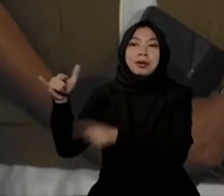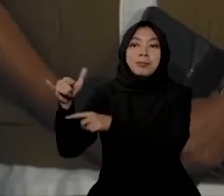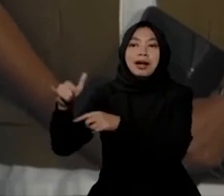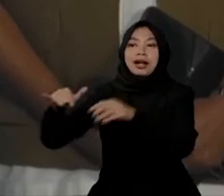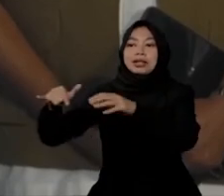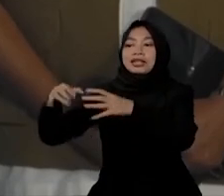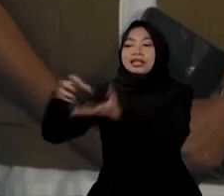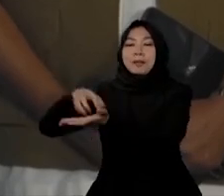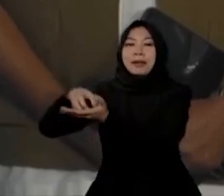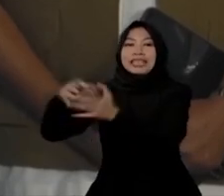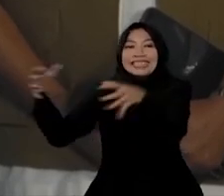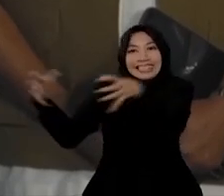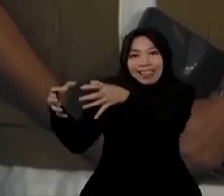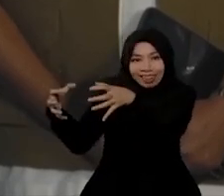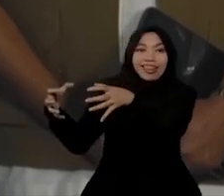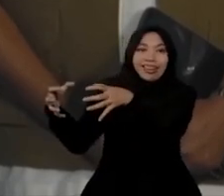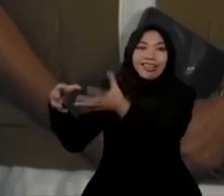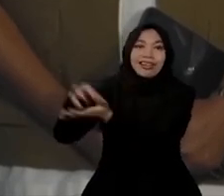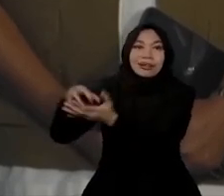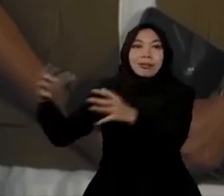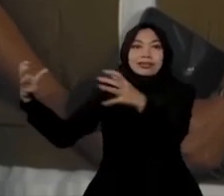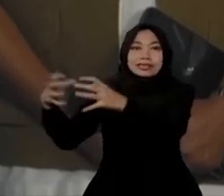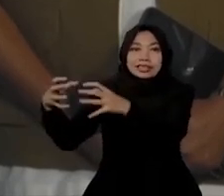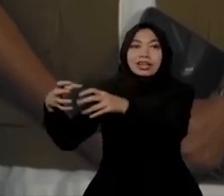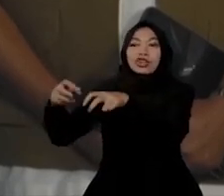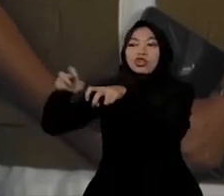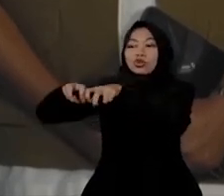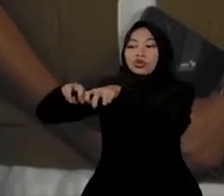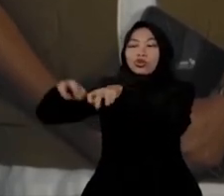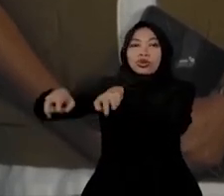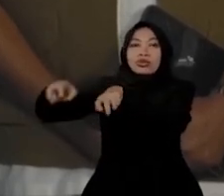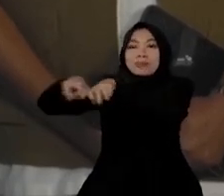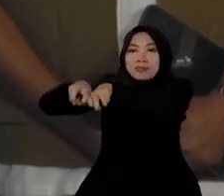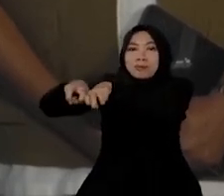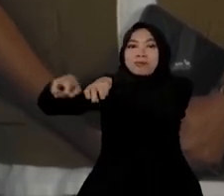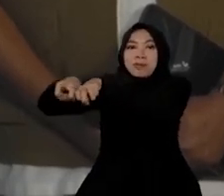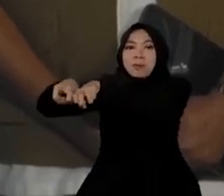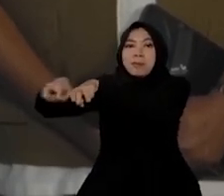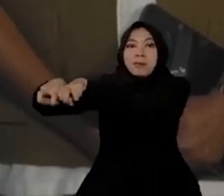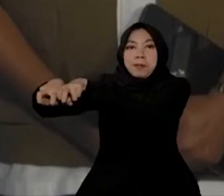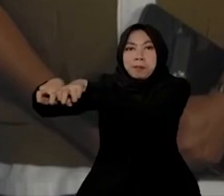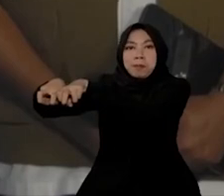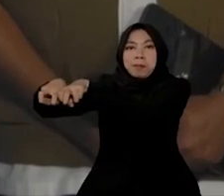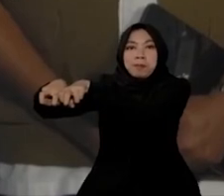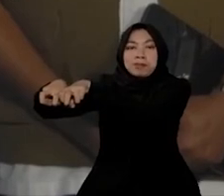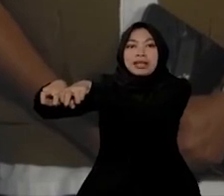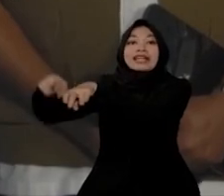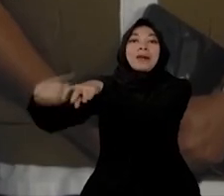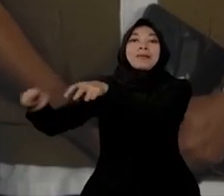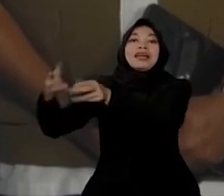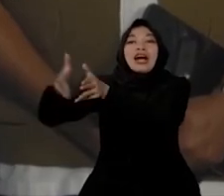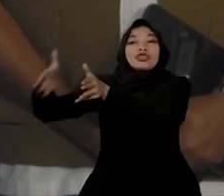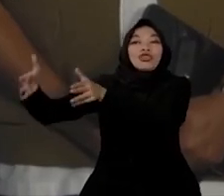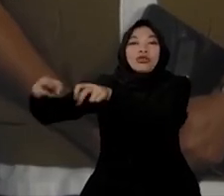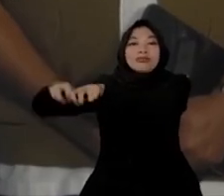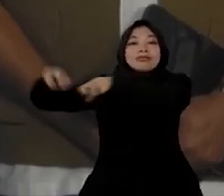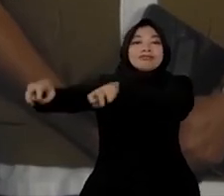ruangannya kecil, kemudian kursinya rapat, tetapi bisa